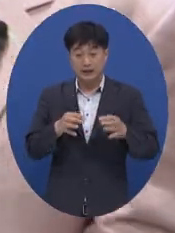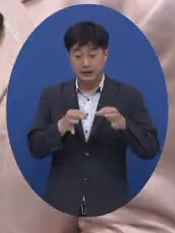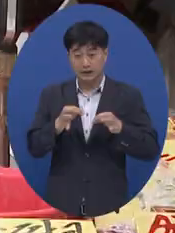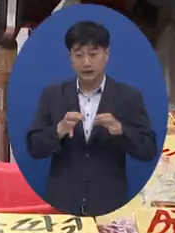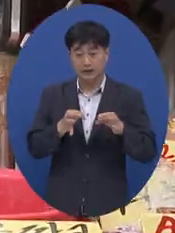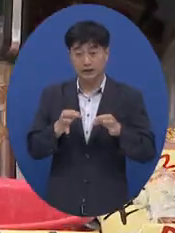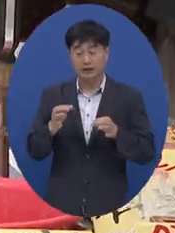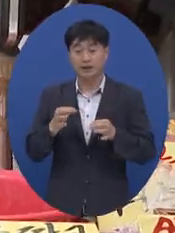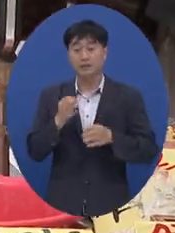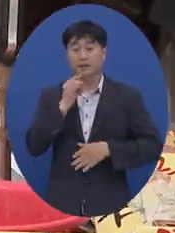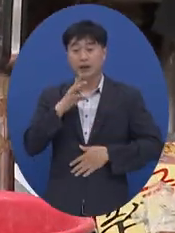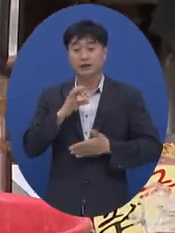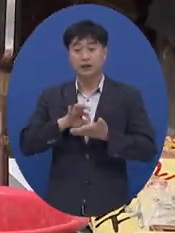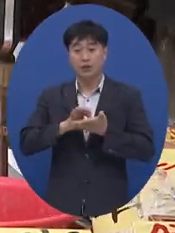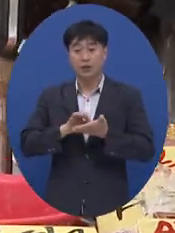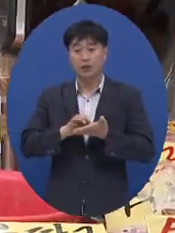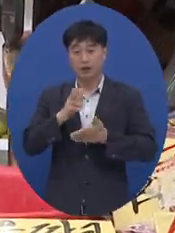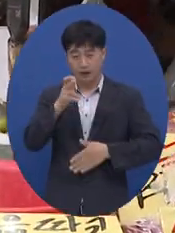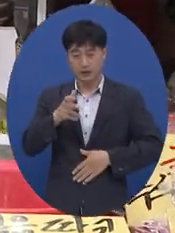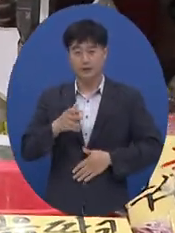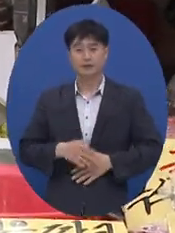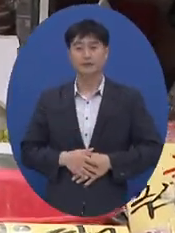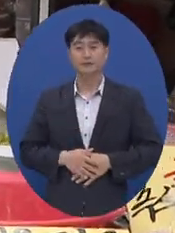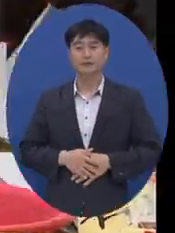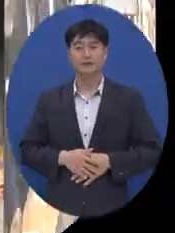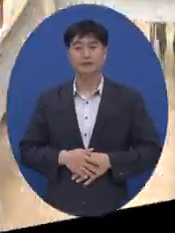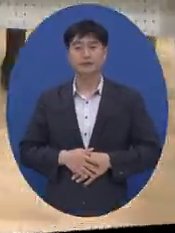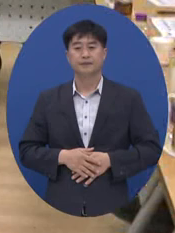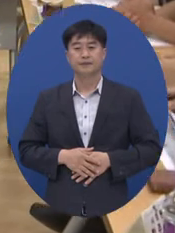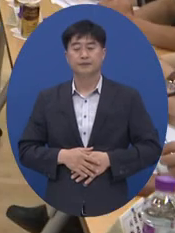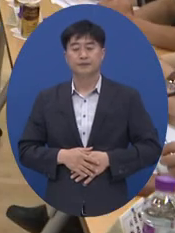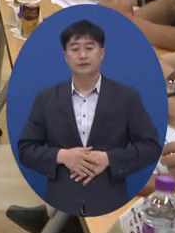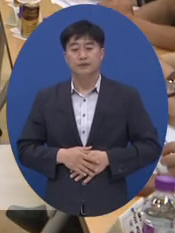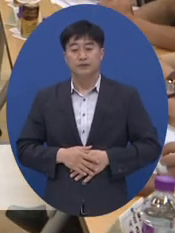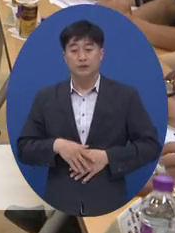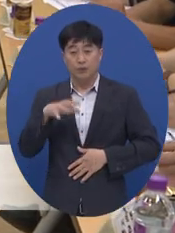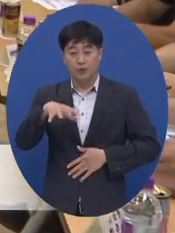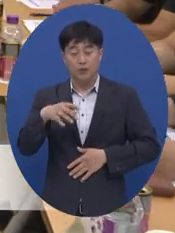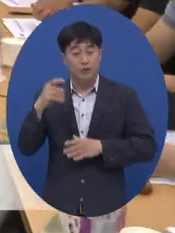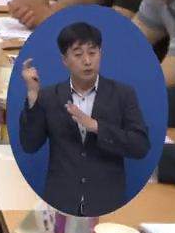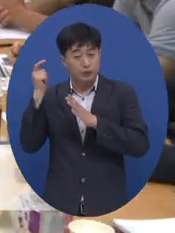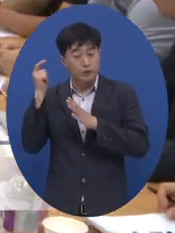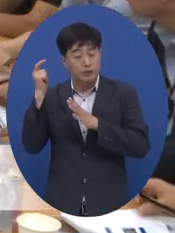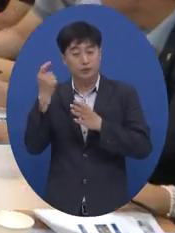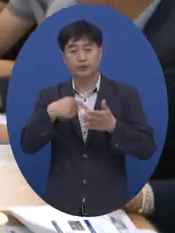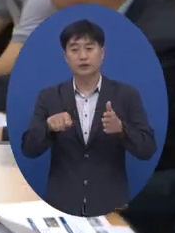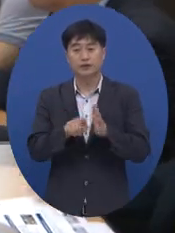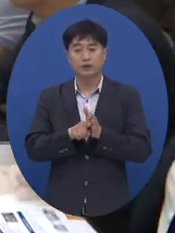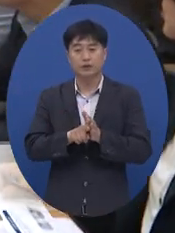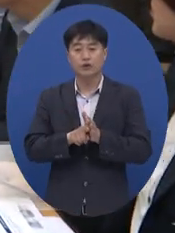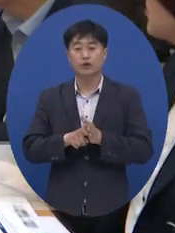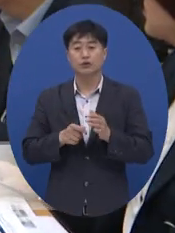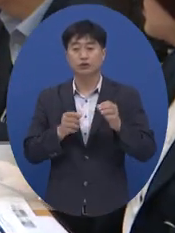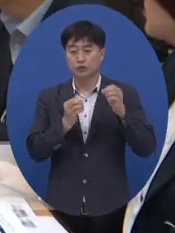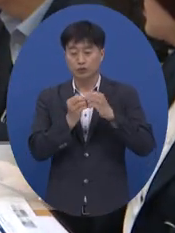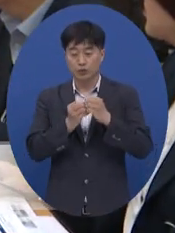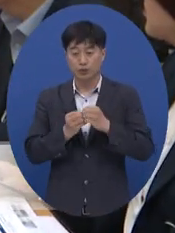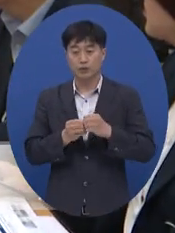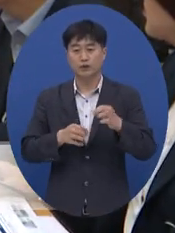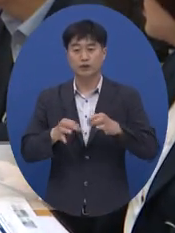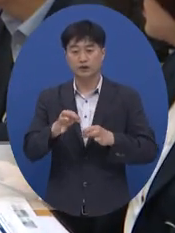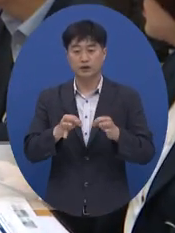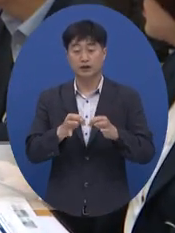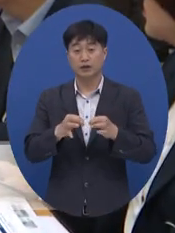소상공인 등 골목 상권에서만 쓸수 있는 선불카드입니다. 이어서 현장 목소리를 듣고자 광명 전통시장 상인회